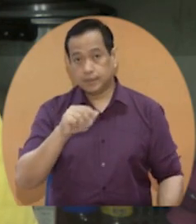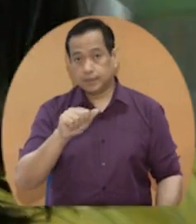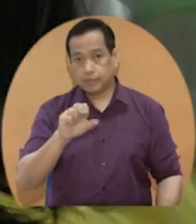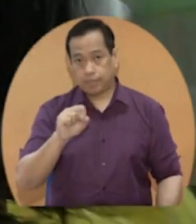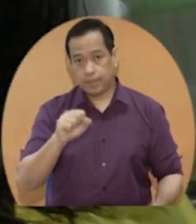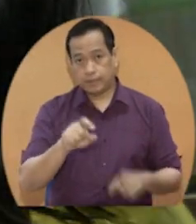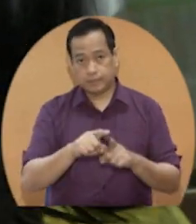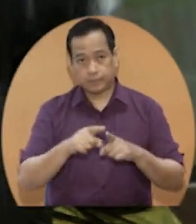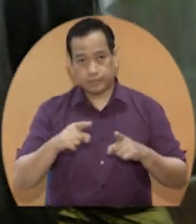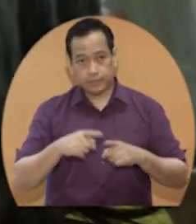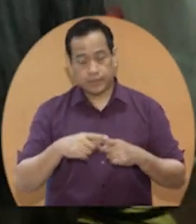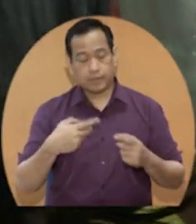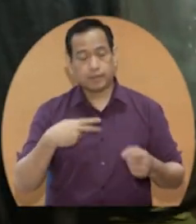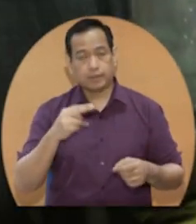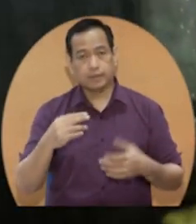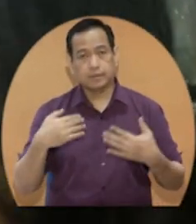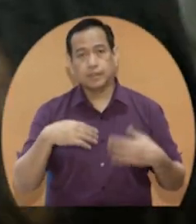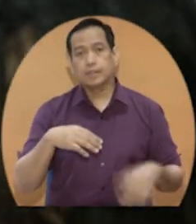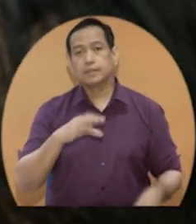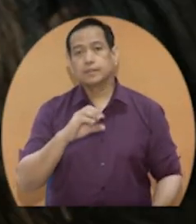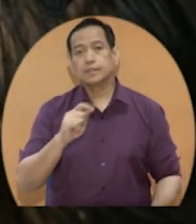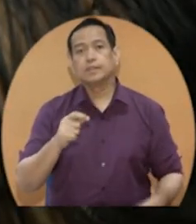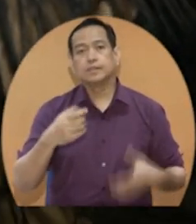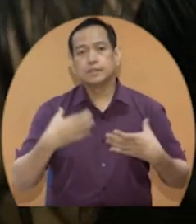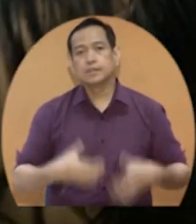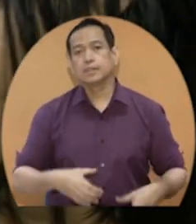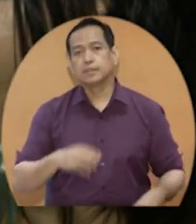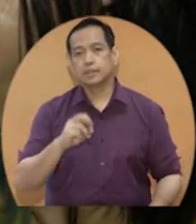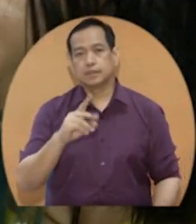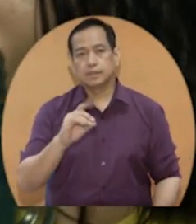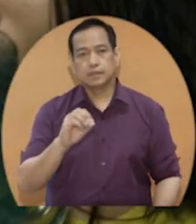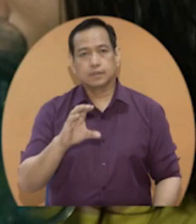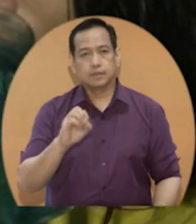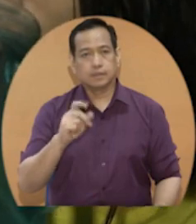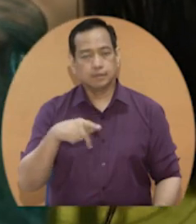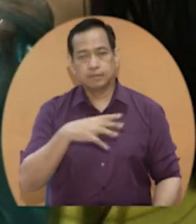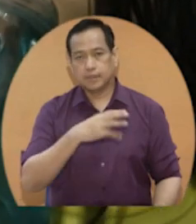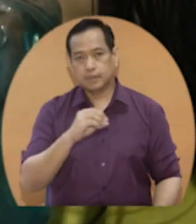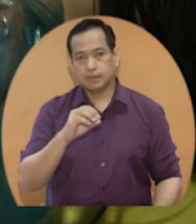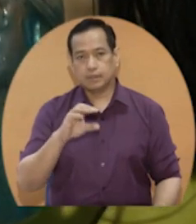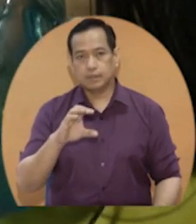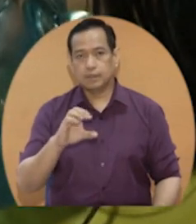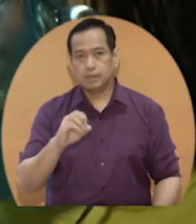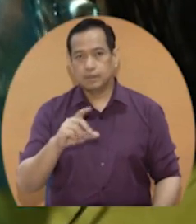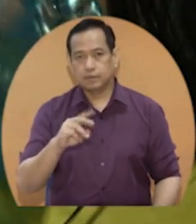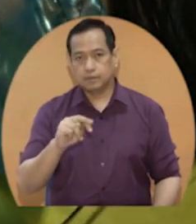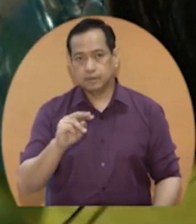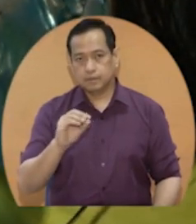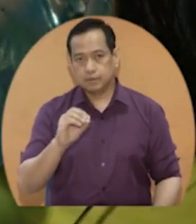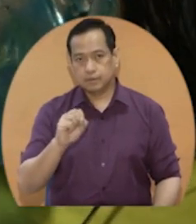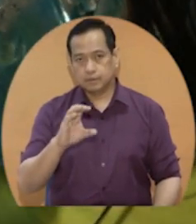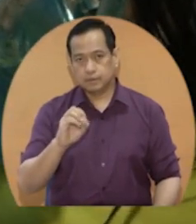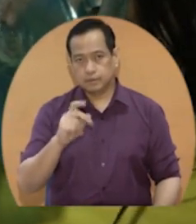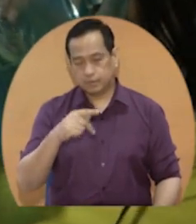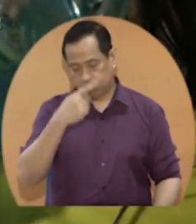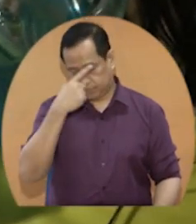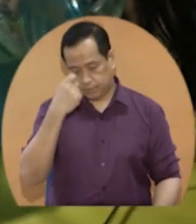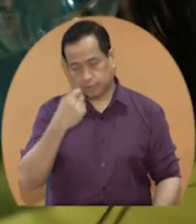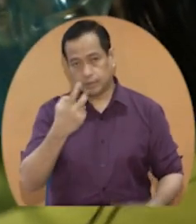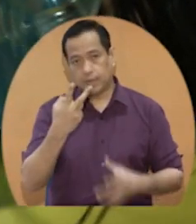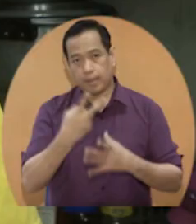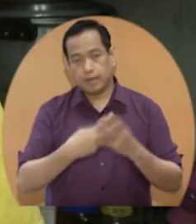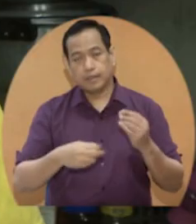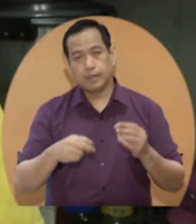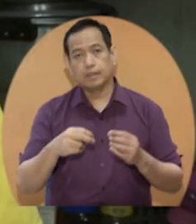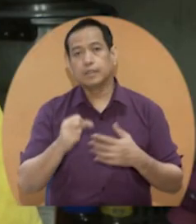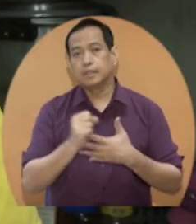ako. Kailangan ko pong ma-CT scan, endoscopy, colonoscopy kasi po family history na po namin yung side, both